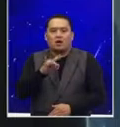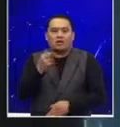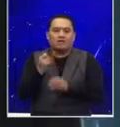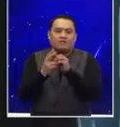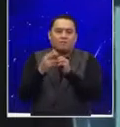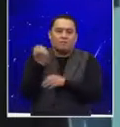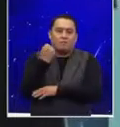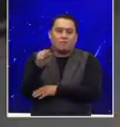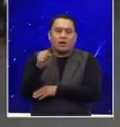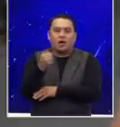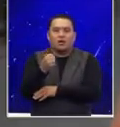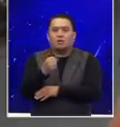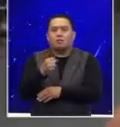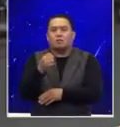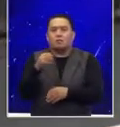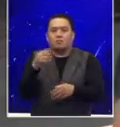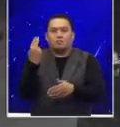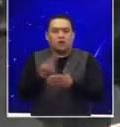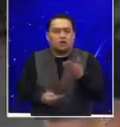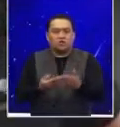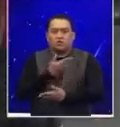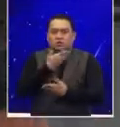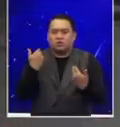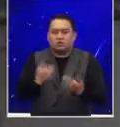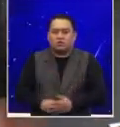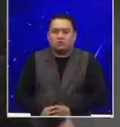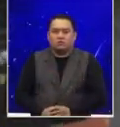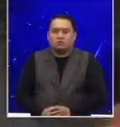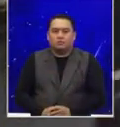Нурмагомедова 12 побед и ни одного поражения в ММА.